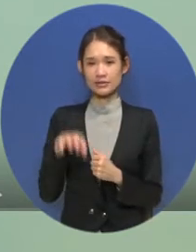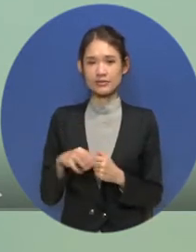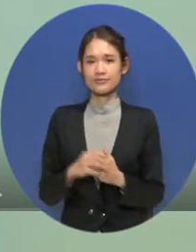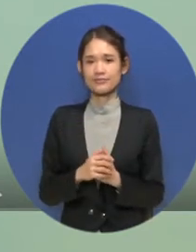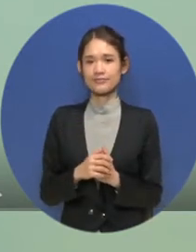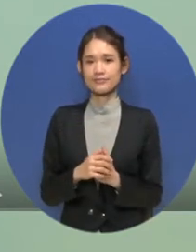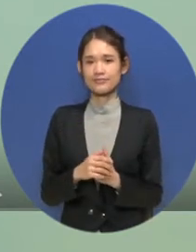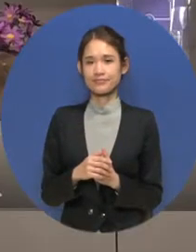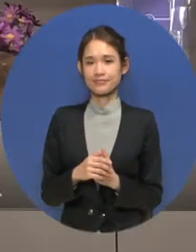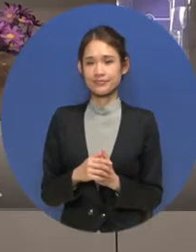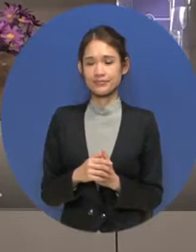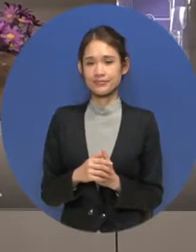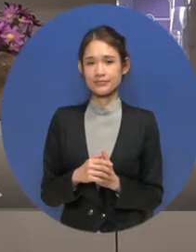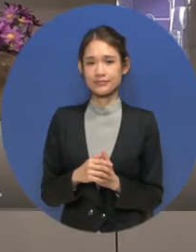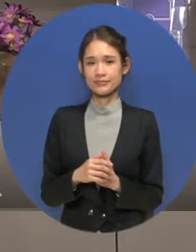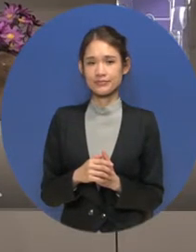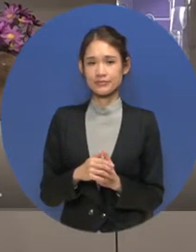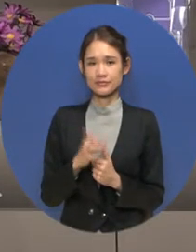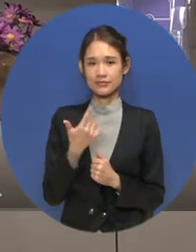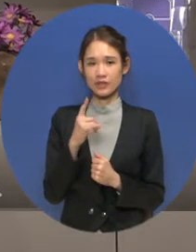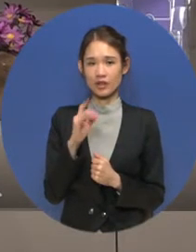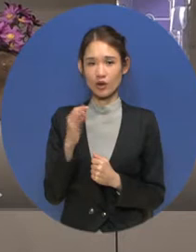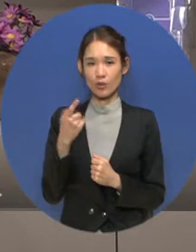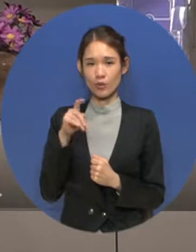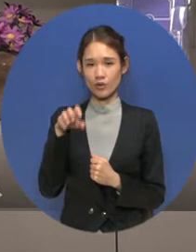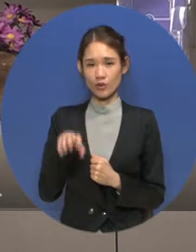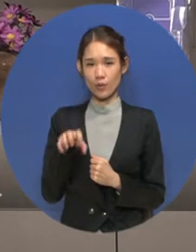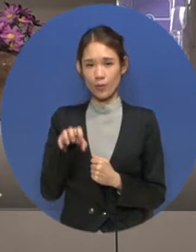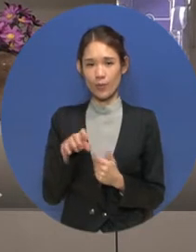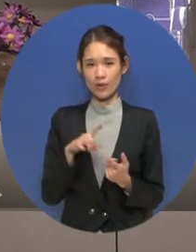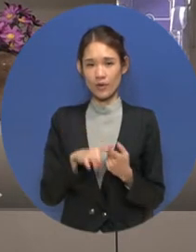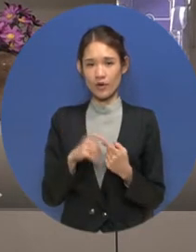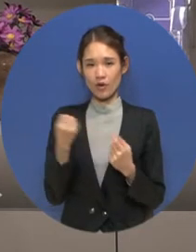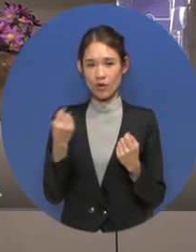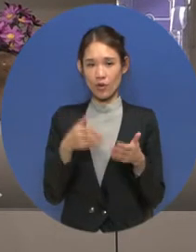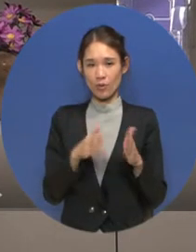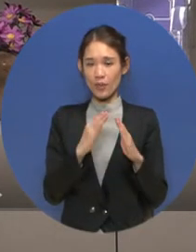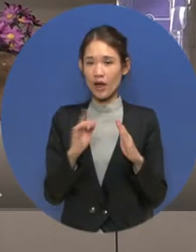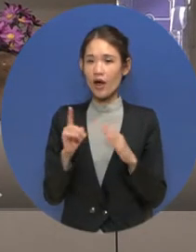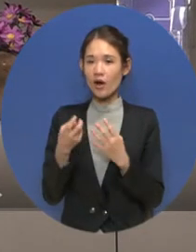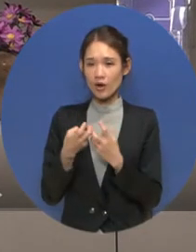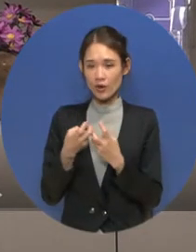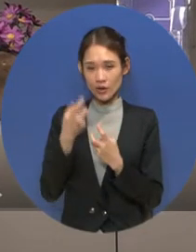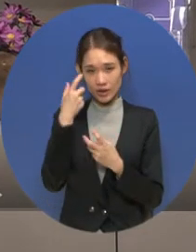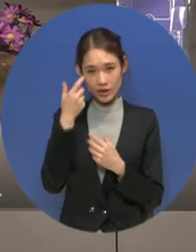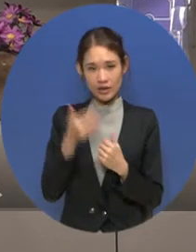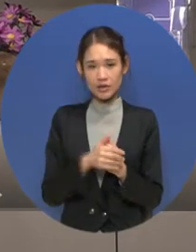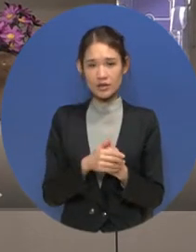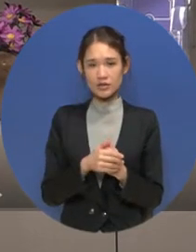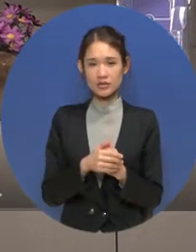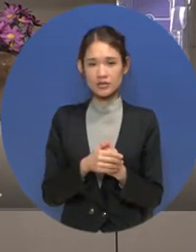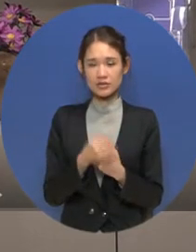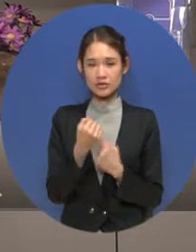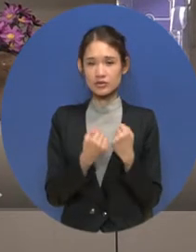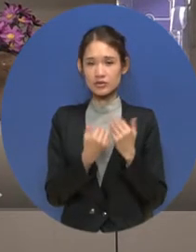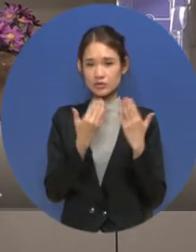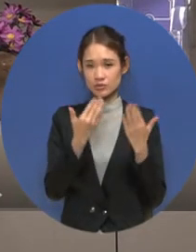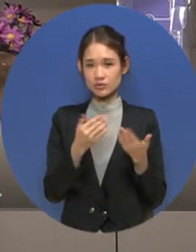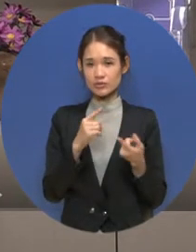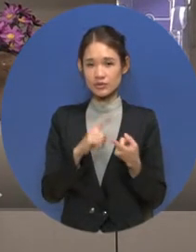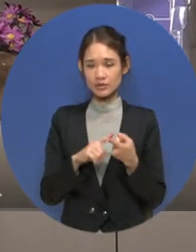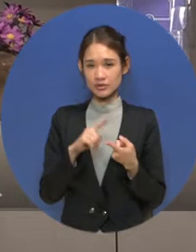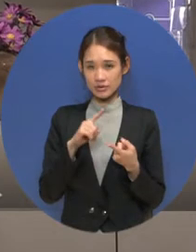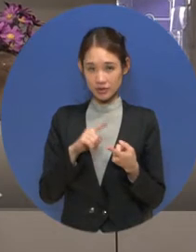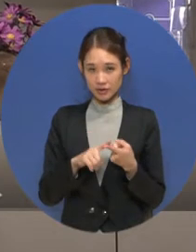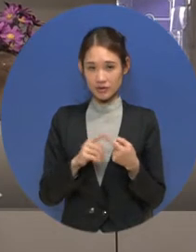장소입니다. 차오름이란 곳은 어떻게 개소가 됐나요? 아, 저희 차오름은요,